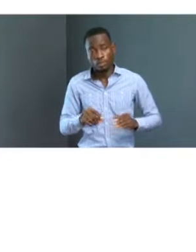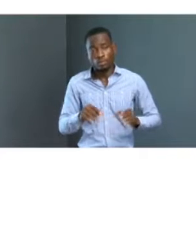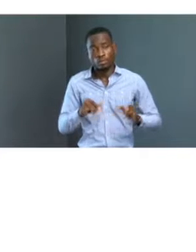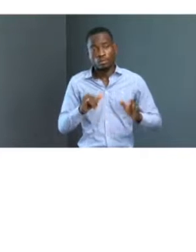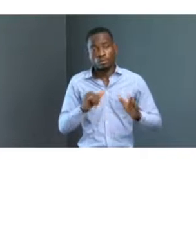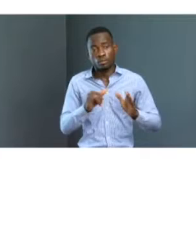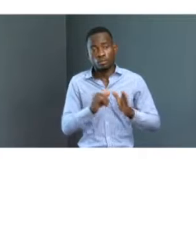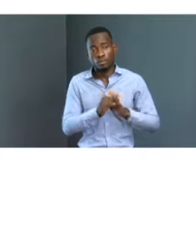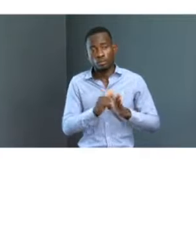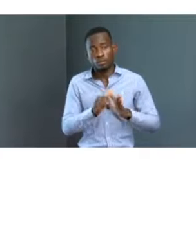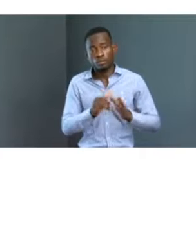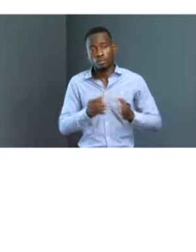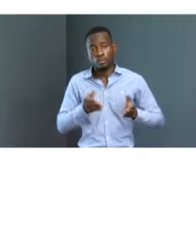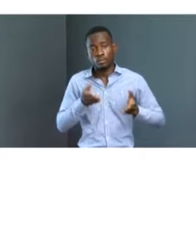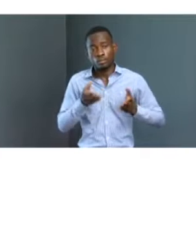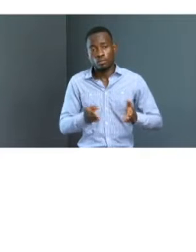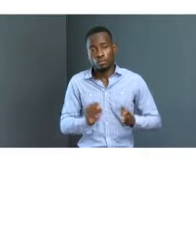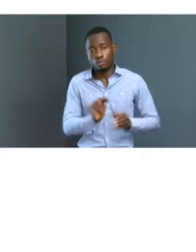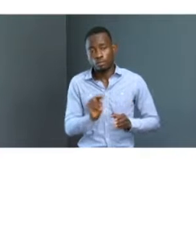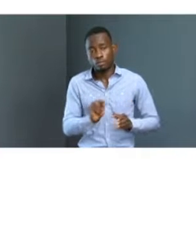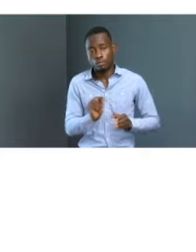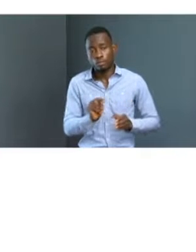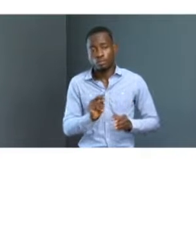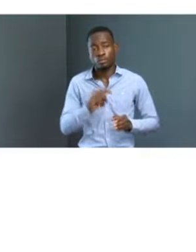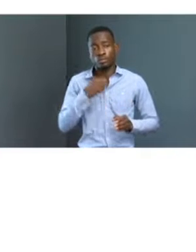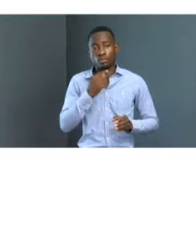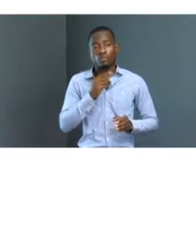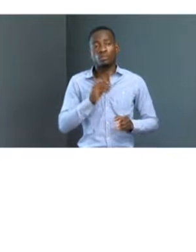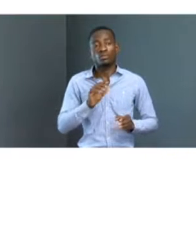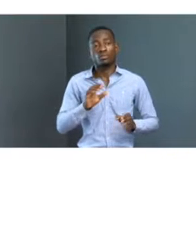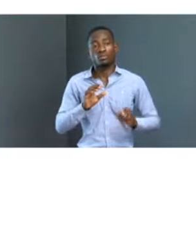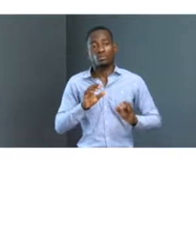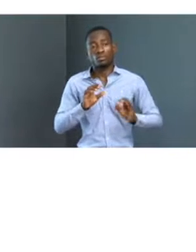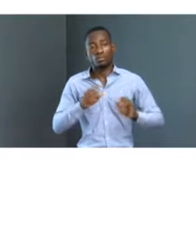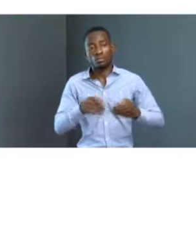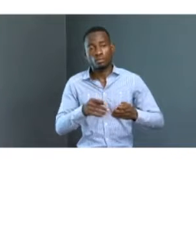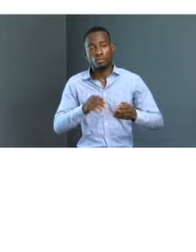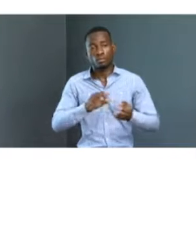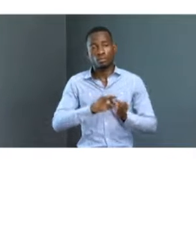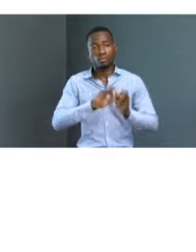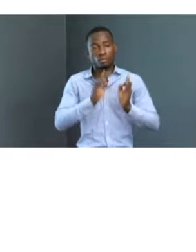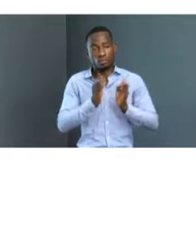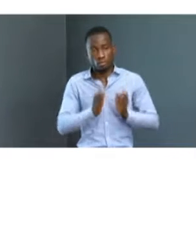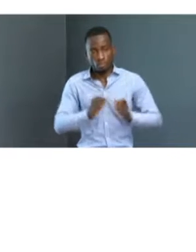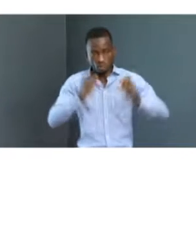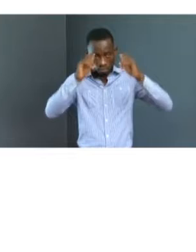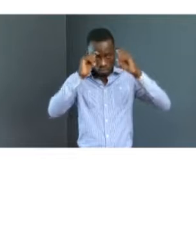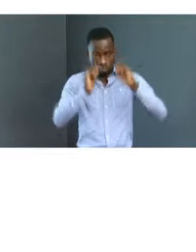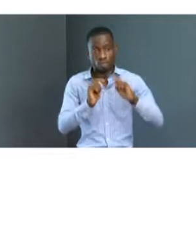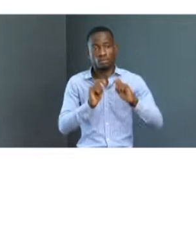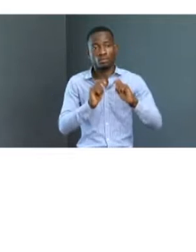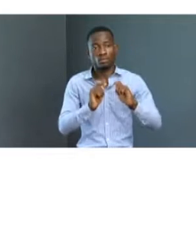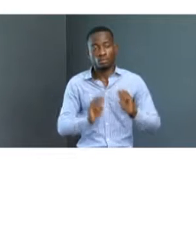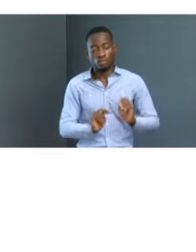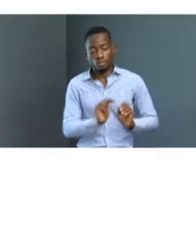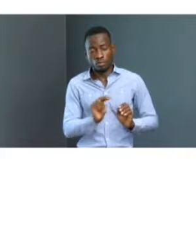c'est la présence du noyau qui détermine la forme du chapeau. Oui, ça nous permet de déduire que le